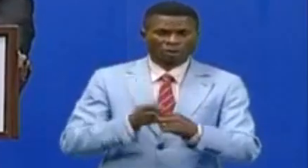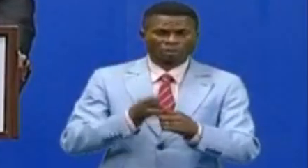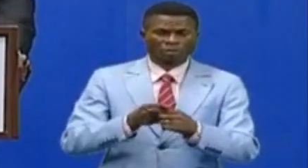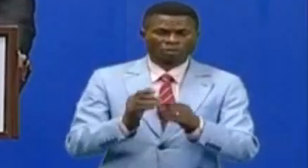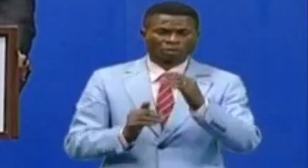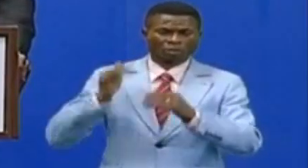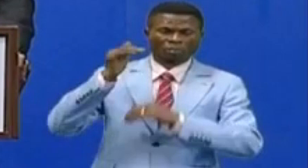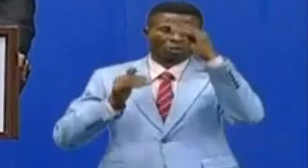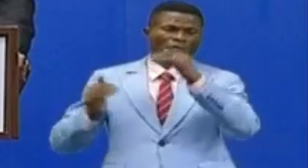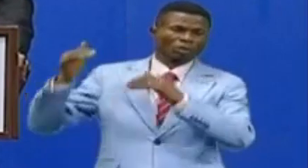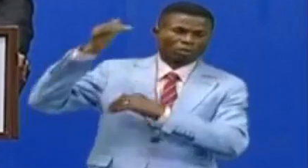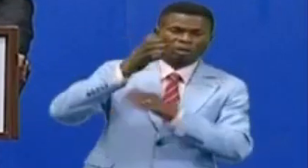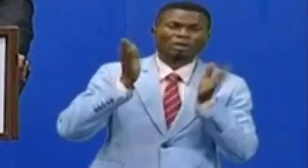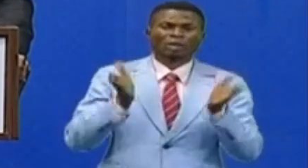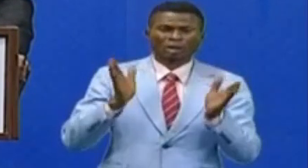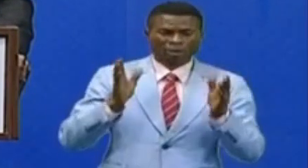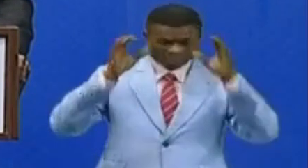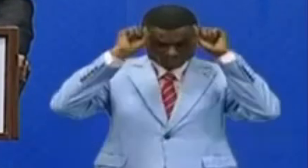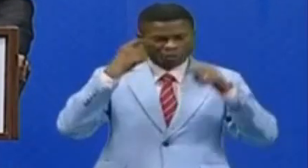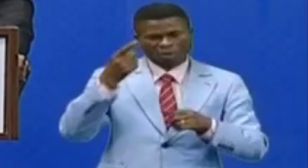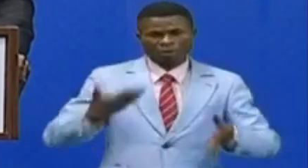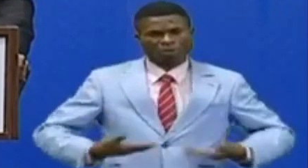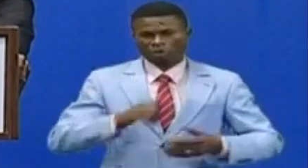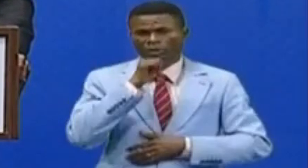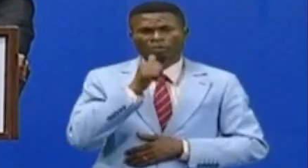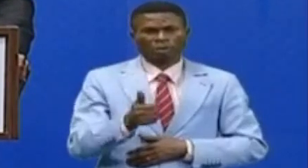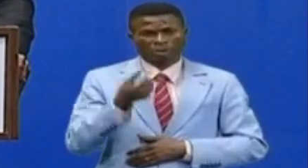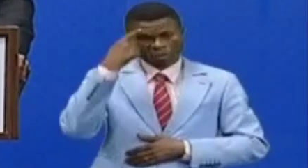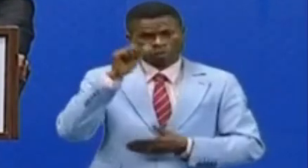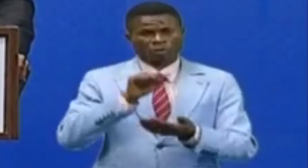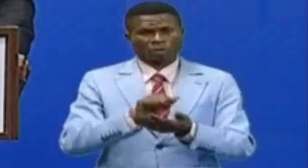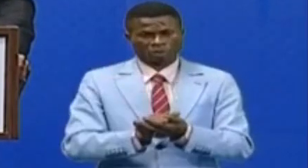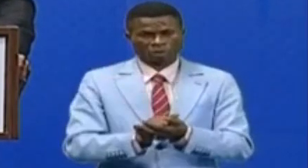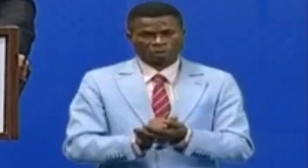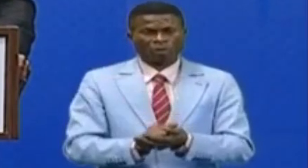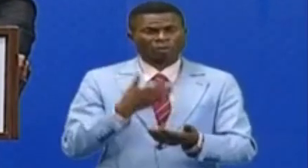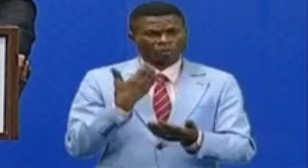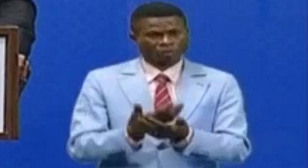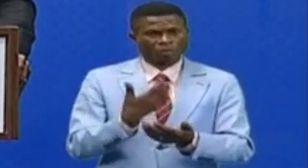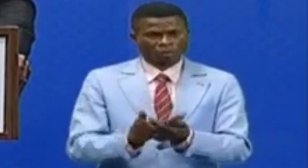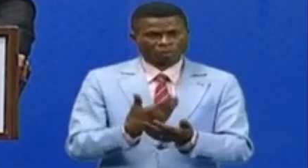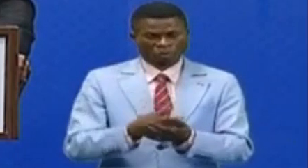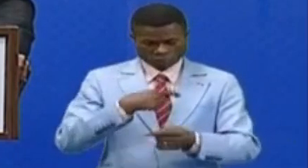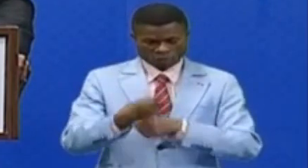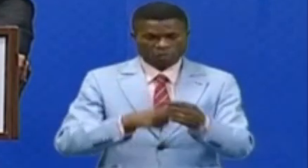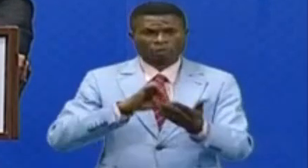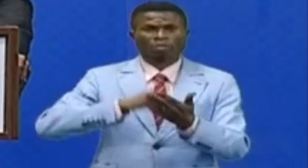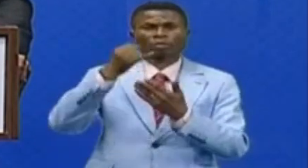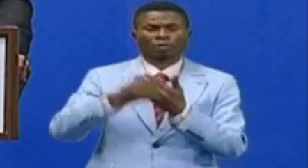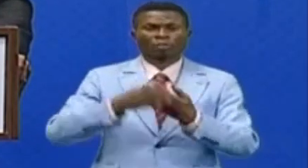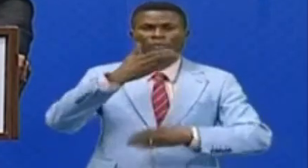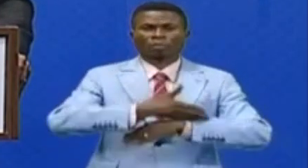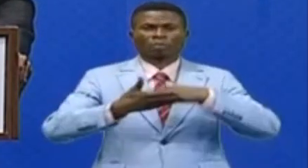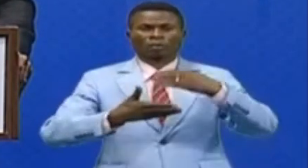et dangereux, a déploré le président de la République. Pour ce faire, il est urgent de relancer le projet de